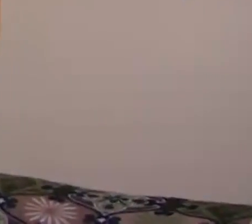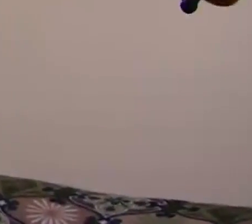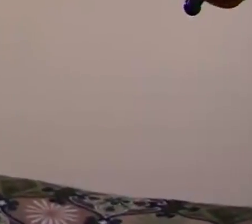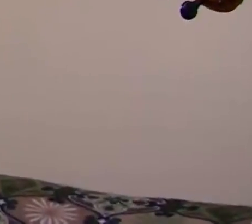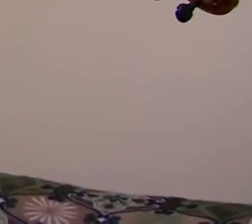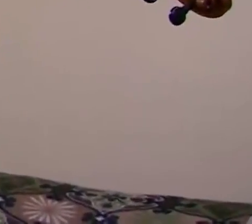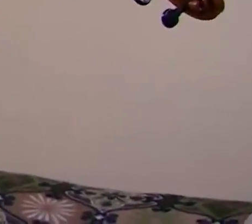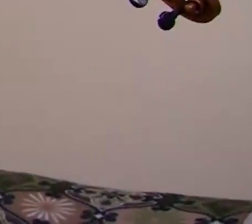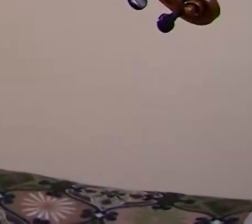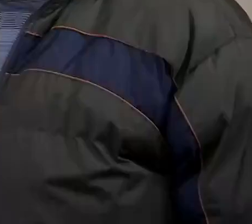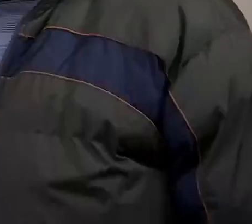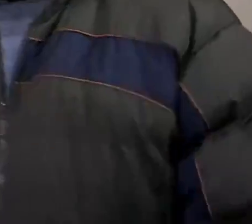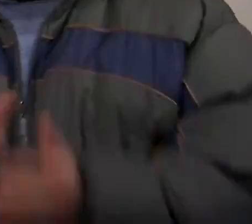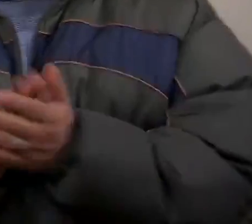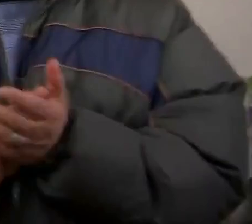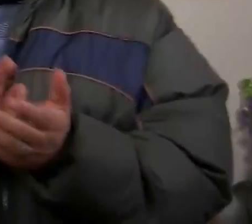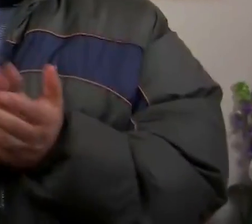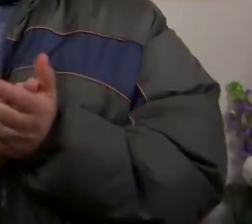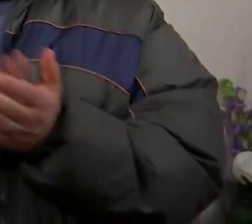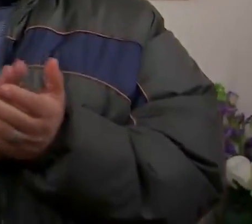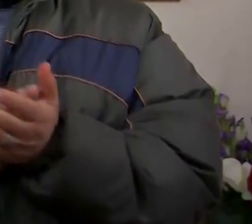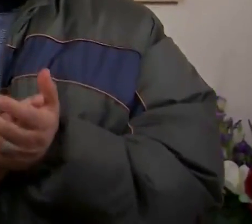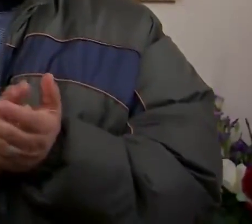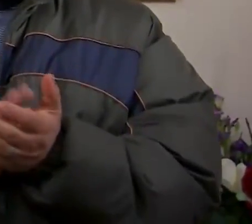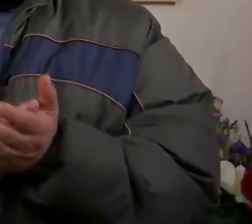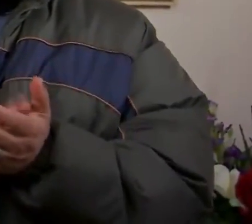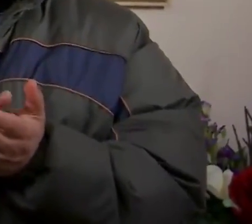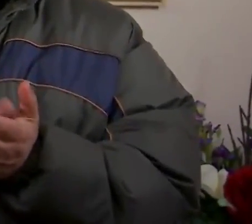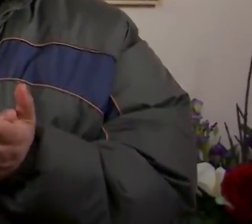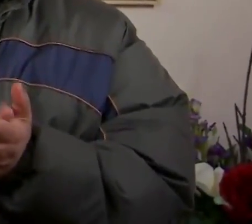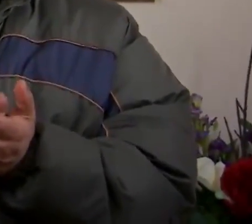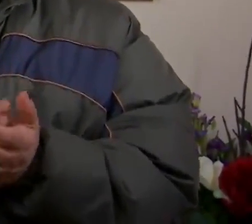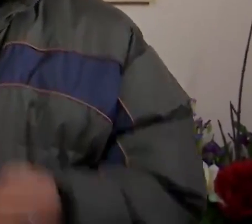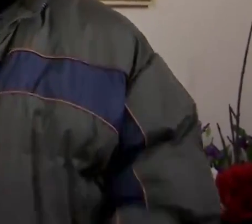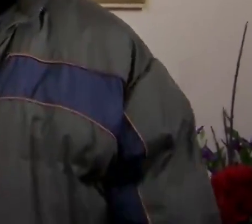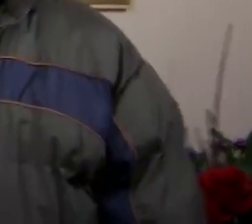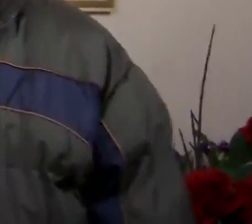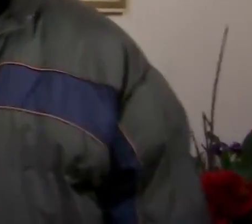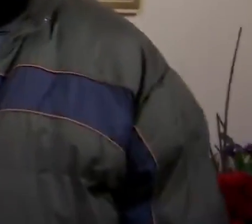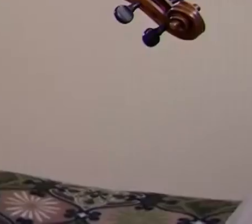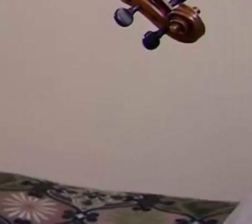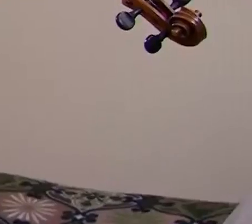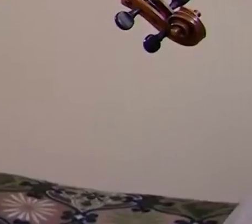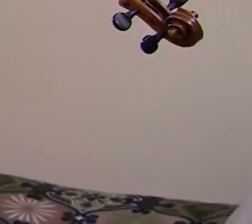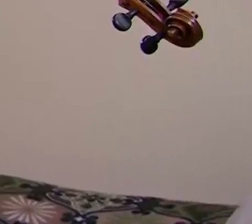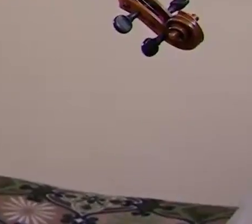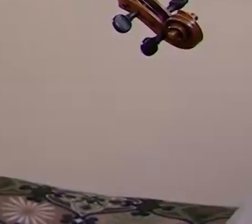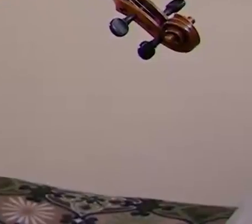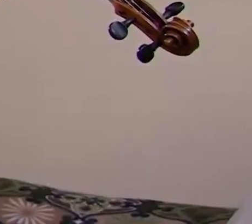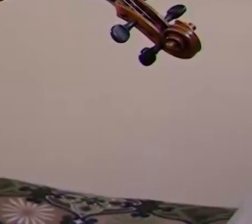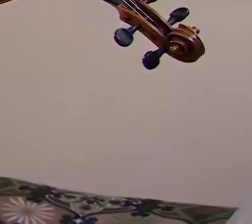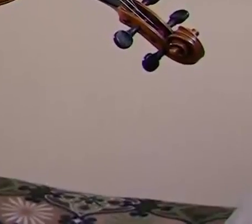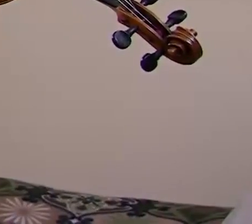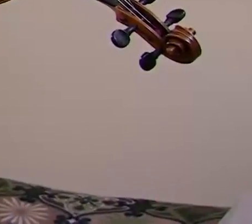Su kemanı omzuna yerleştirdi. Ufak ufak alkışa başladı. Meryem'den enseye bir şaplak daha. Meryem iri yarı ve uzun